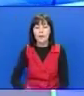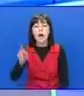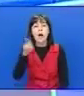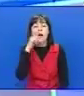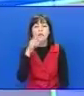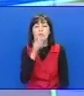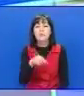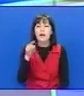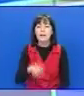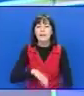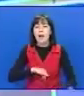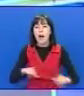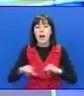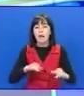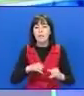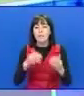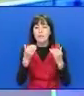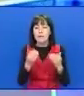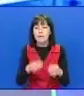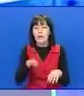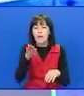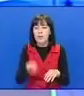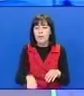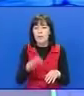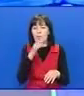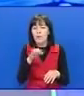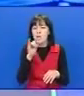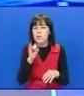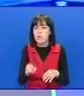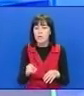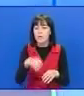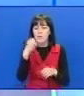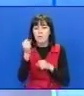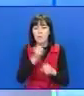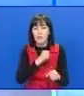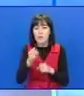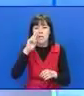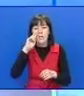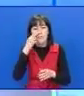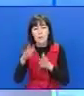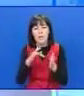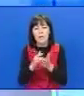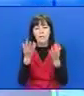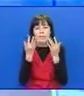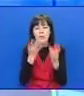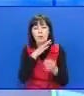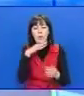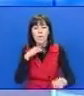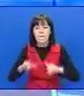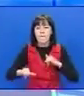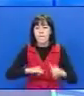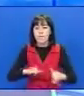Жасөспірімдер арасындағы қылмыс. Бесіктен белі шықпай жатып, қиғаш жүріске салынғандардың Шымкентте қарасы қалың. Бұзақылықты